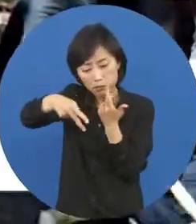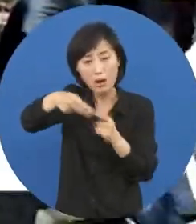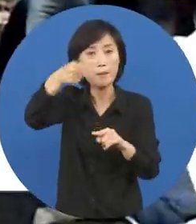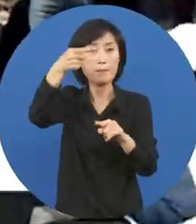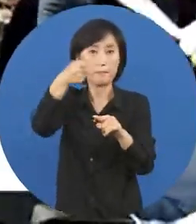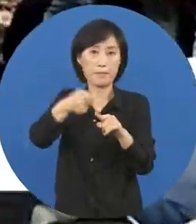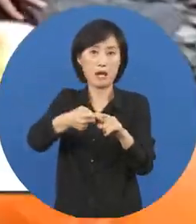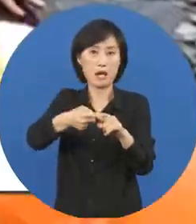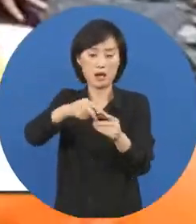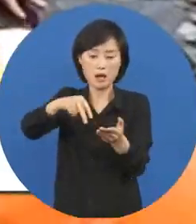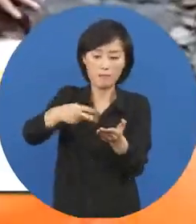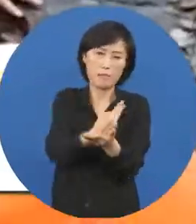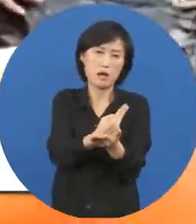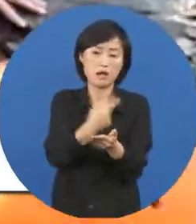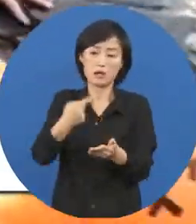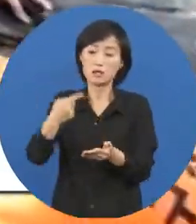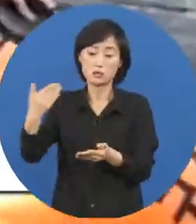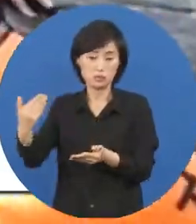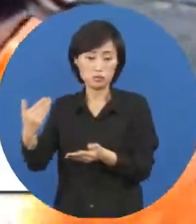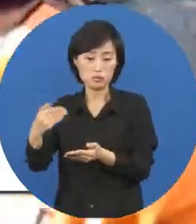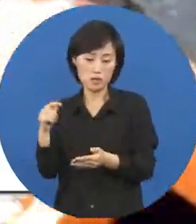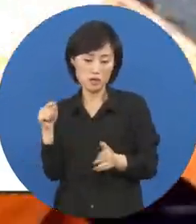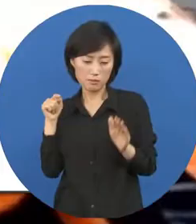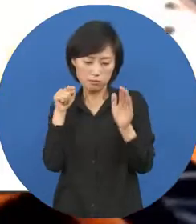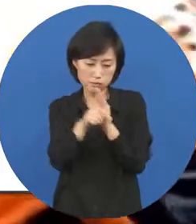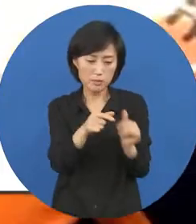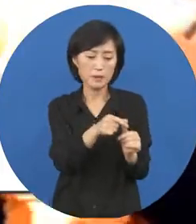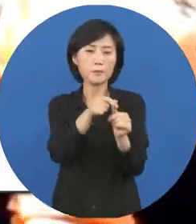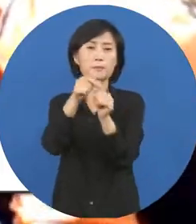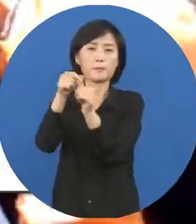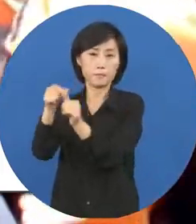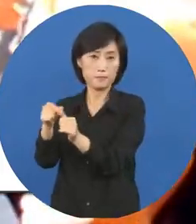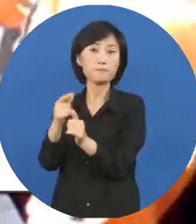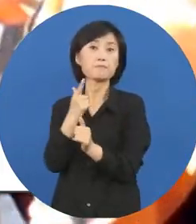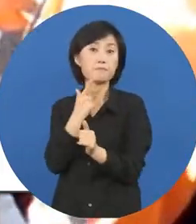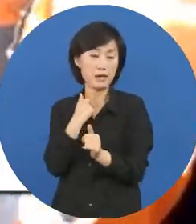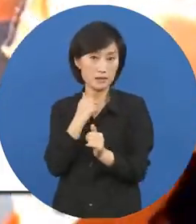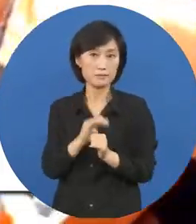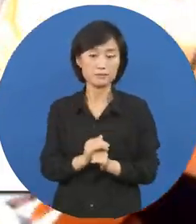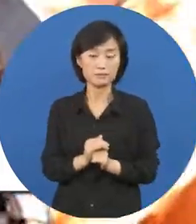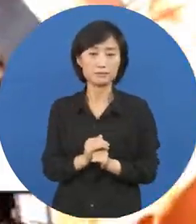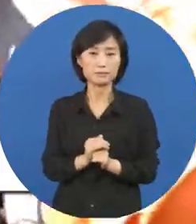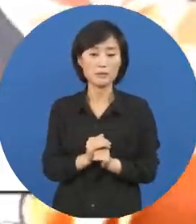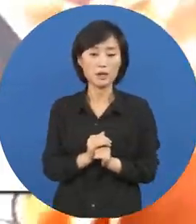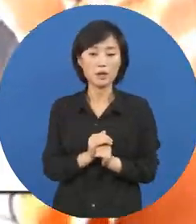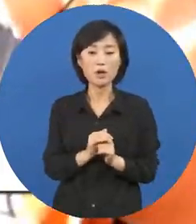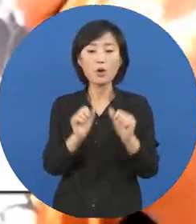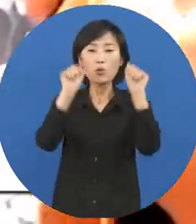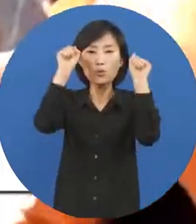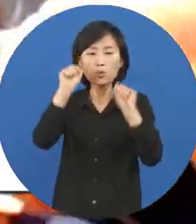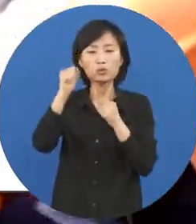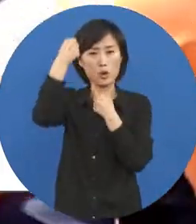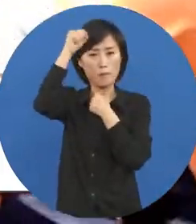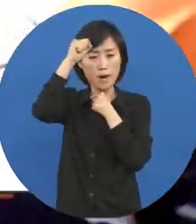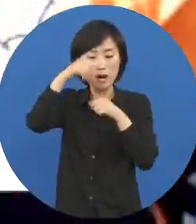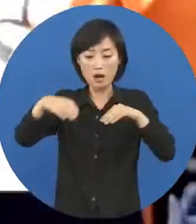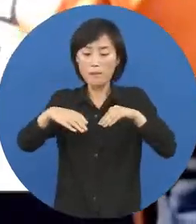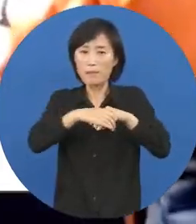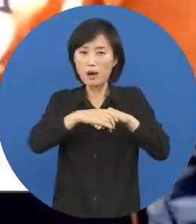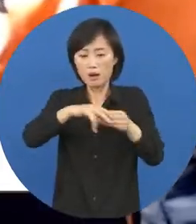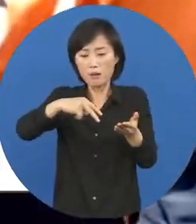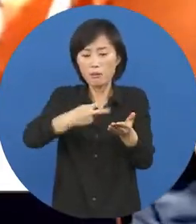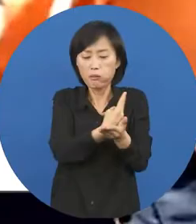내려오던 김모씨가 다리를 다쳐 119 구조대 에게 구조된 착오가 있었습니다 소방당국은 운동화를 신고 등산을